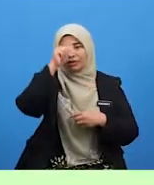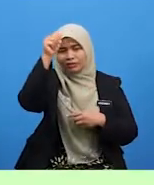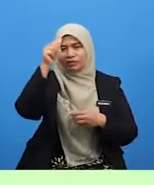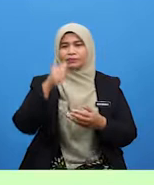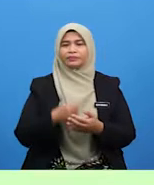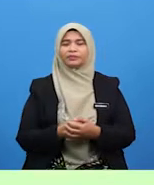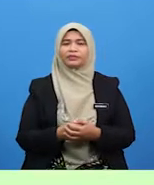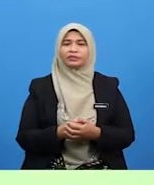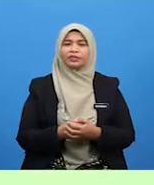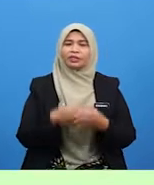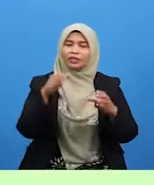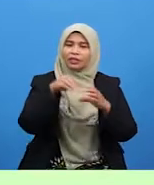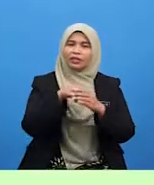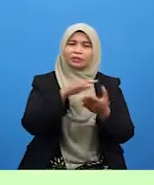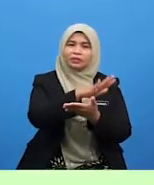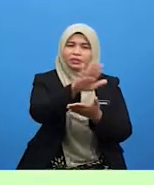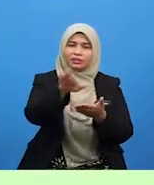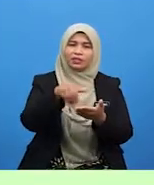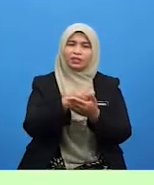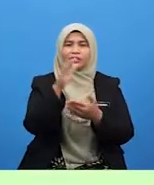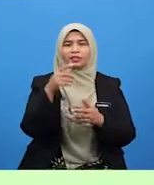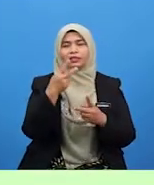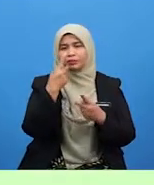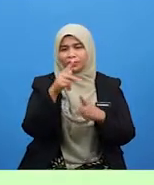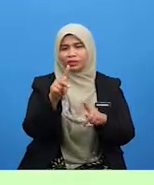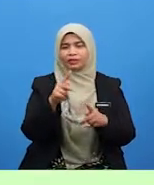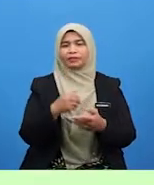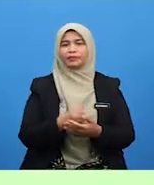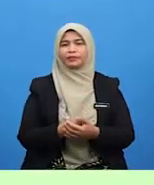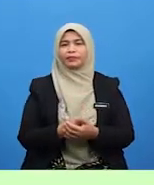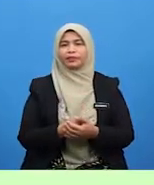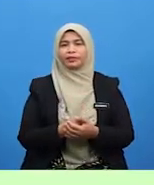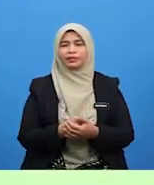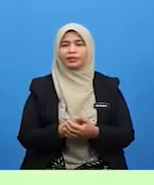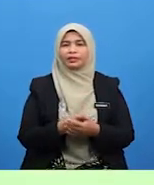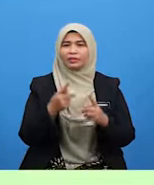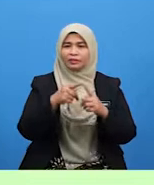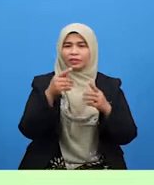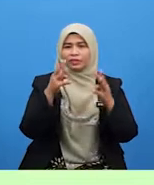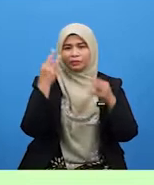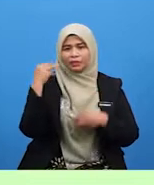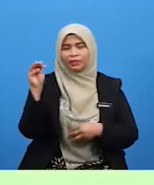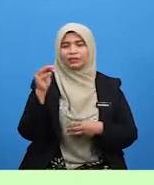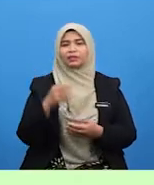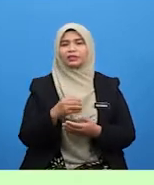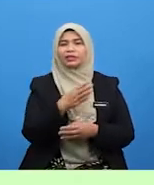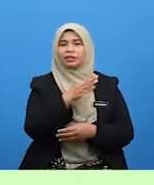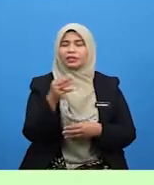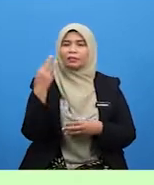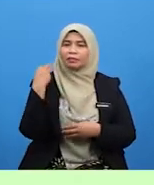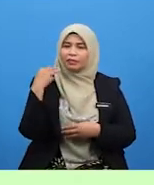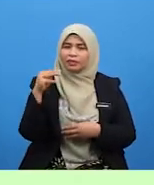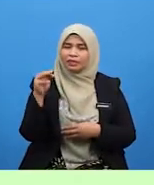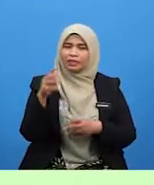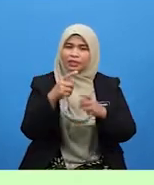Allah dalam segala yang diperintahkannya kepada mereka. Dan